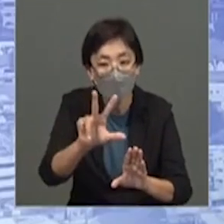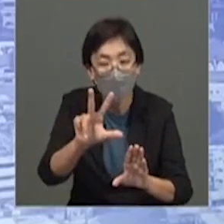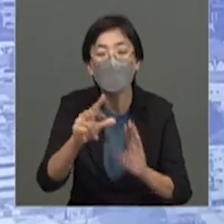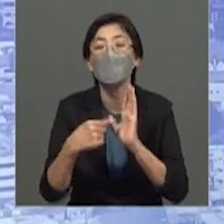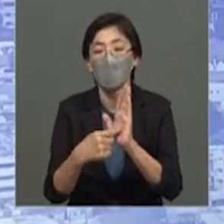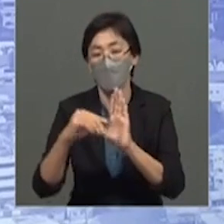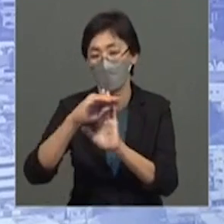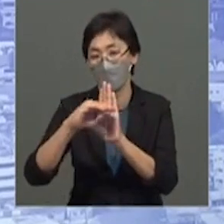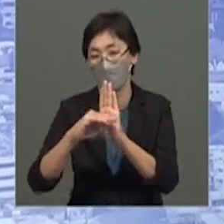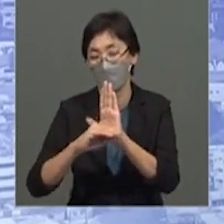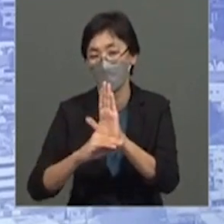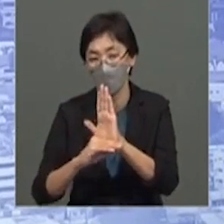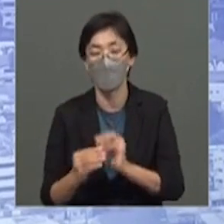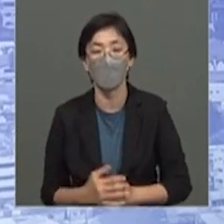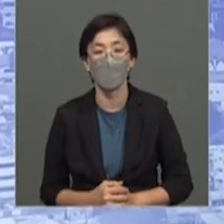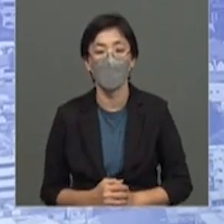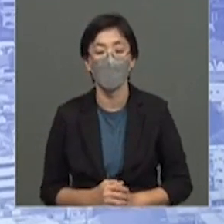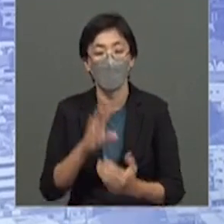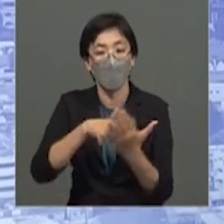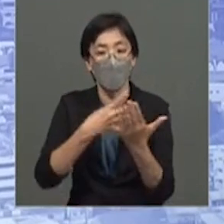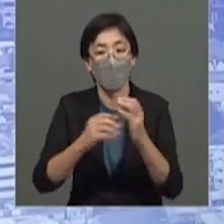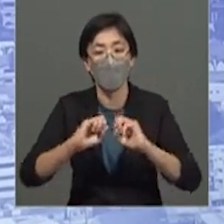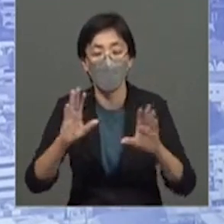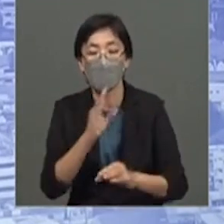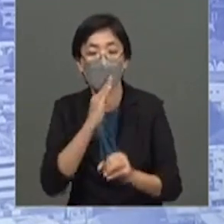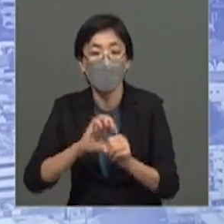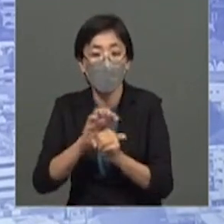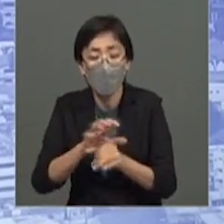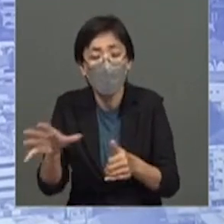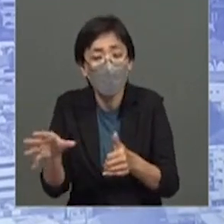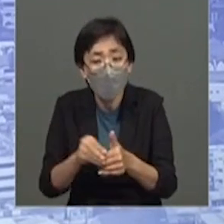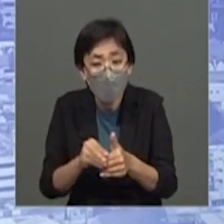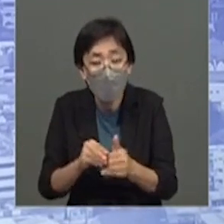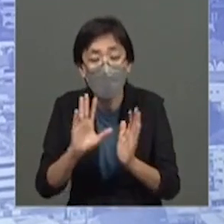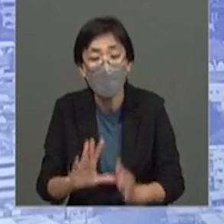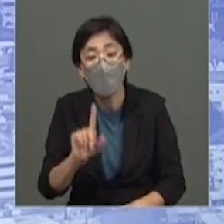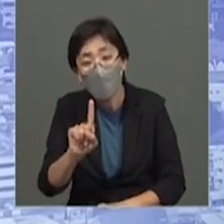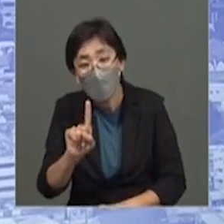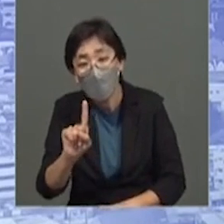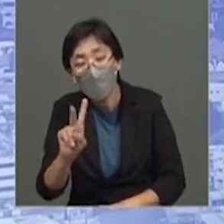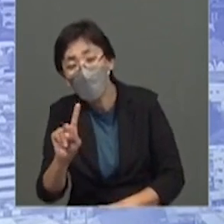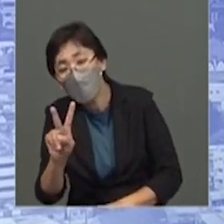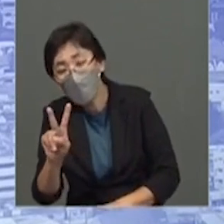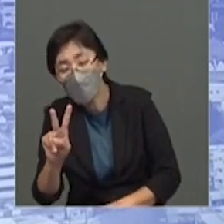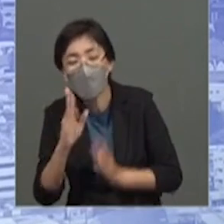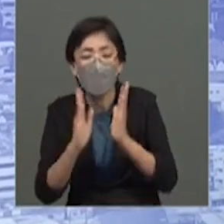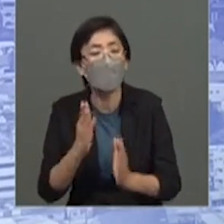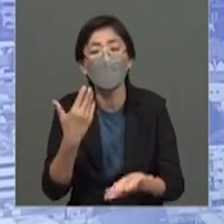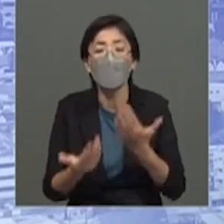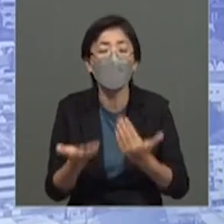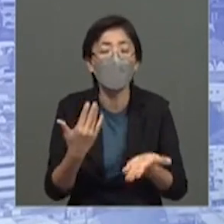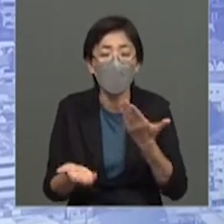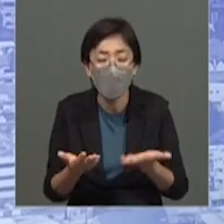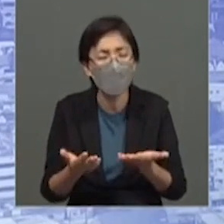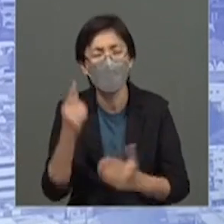างนี้เป็นต้นนะคะเพราะฉะนั้นเนี่ยการที่เจอผู้ติดเชื้อ1หรือ2คนหรือจำนวนเท่าไหร่ก็แล้วแต่เนี่ย